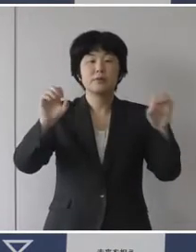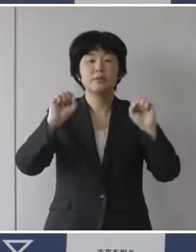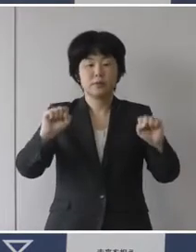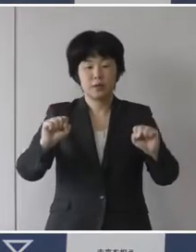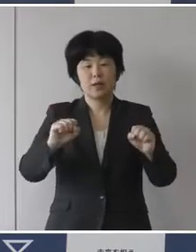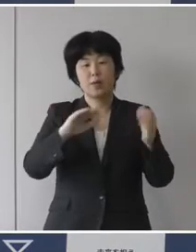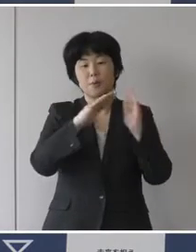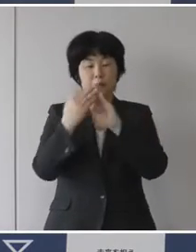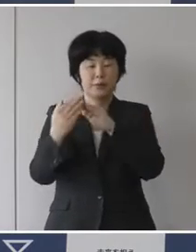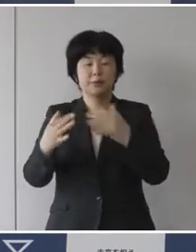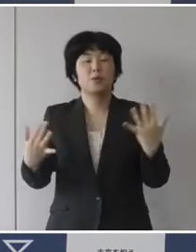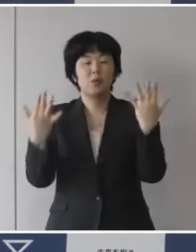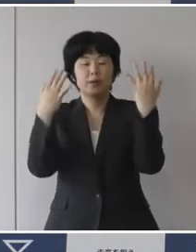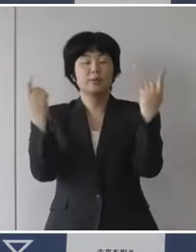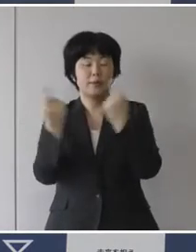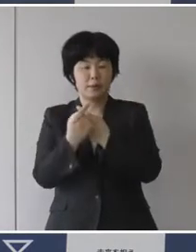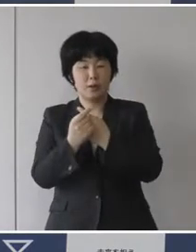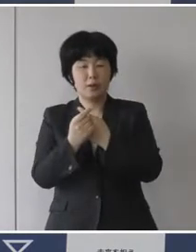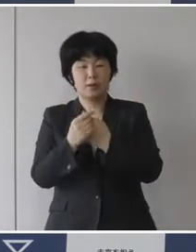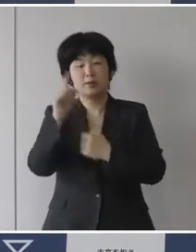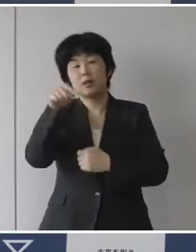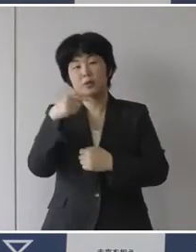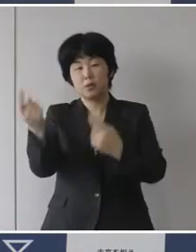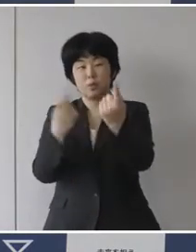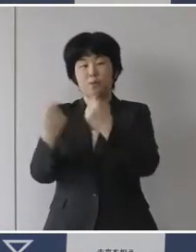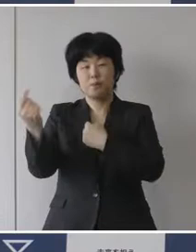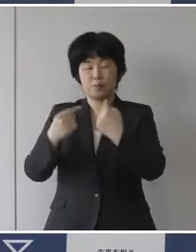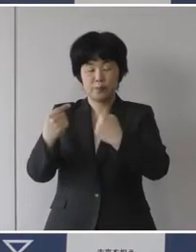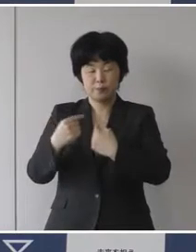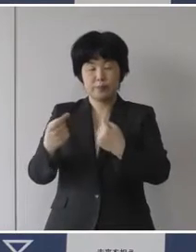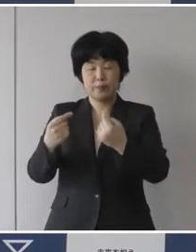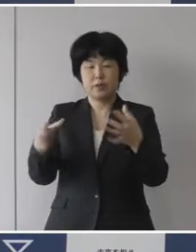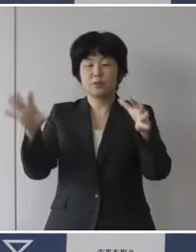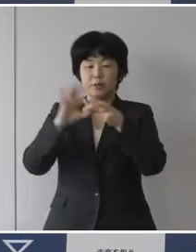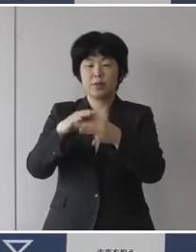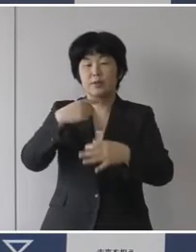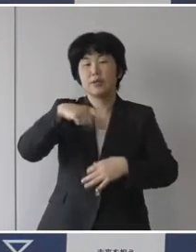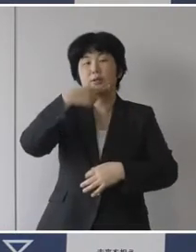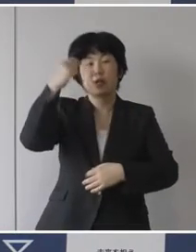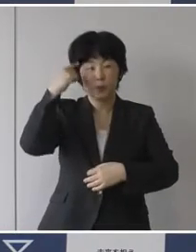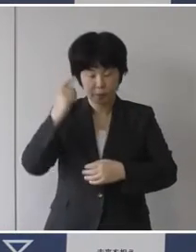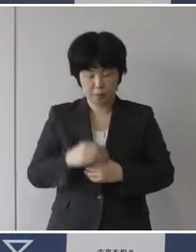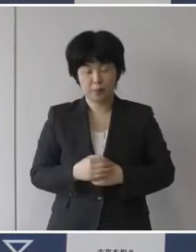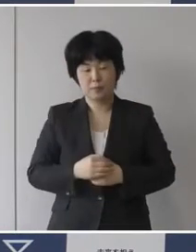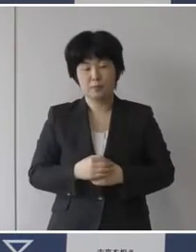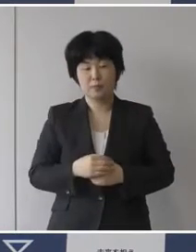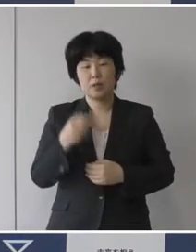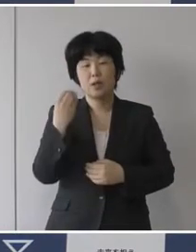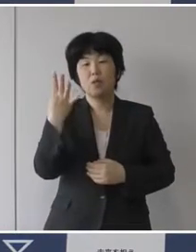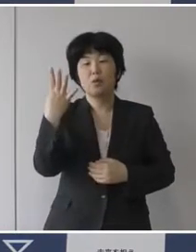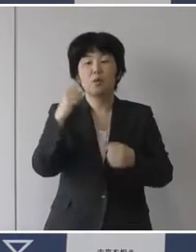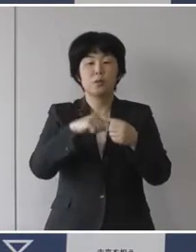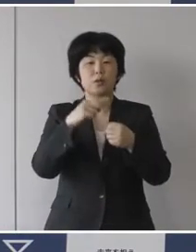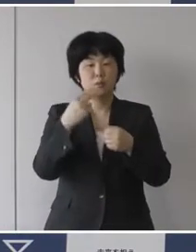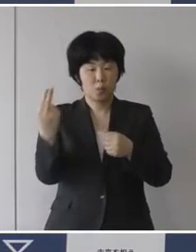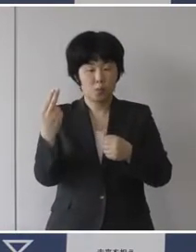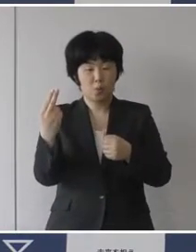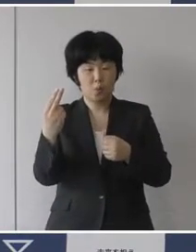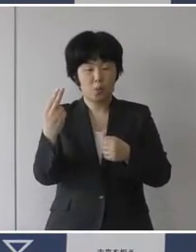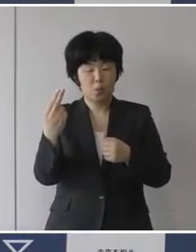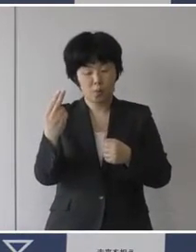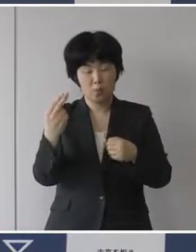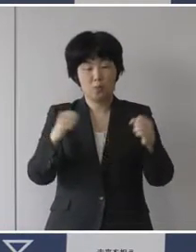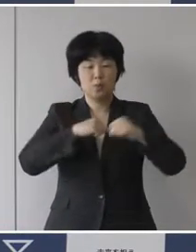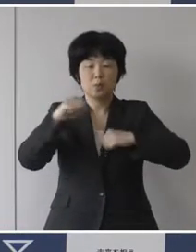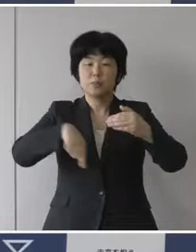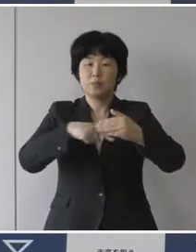るということを期待をしているということであります。まず4年度の連携事業としましては、まず吉本さんは非常に